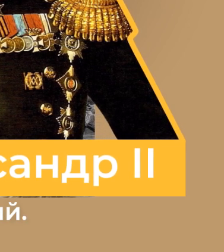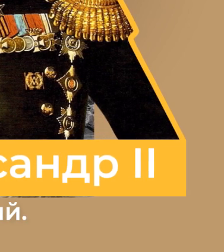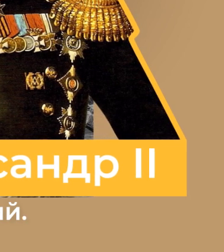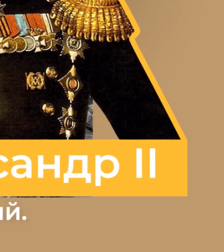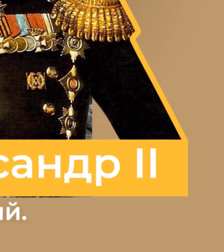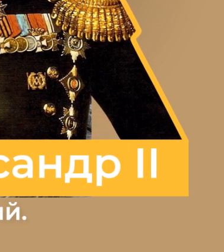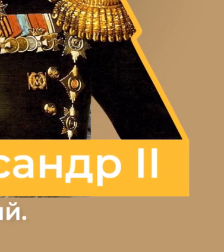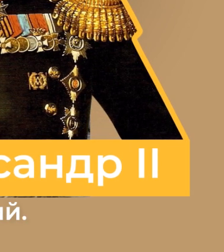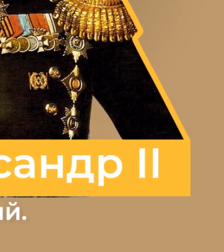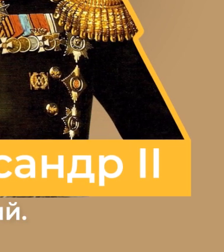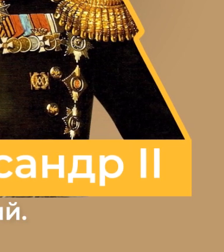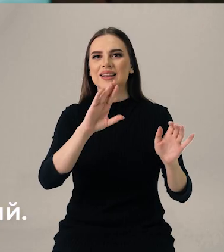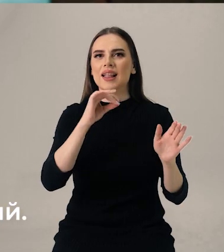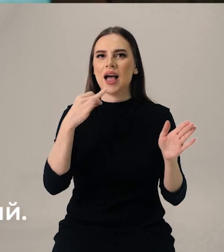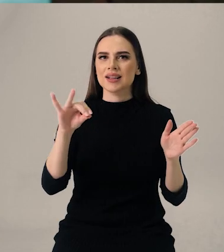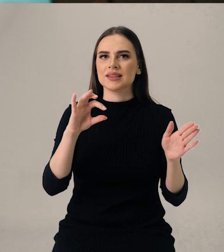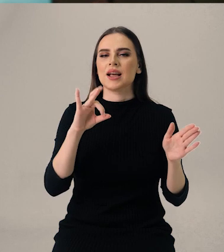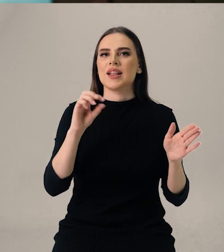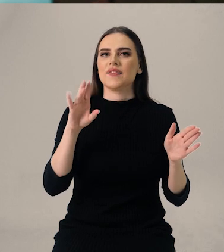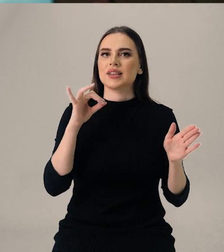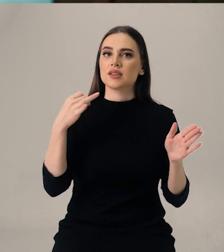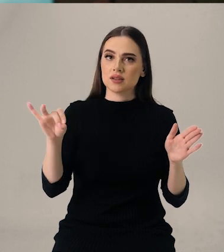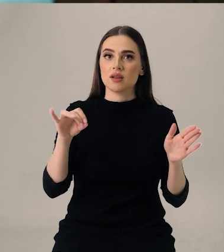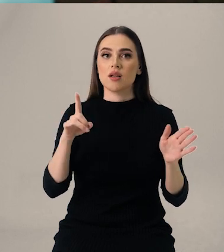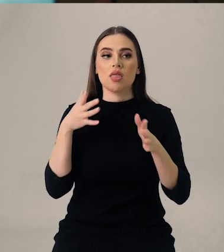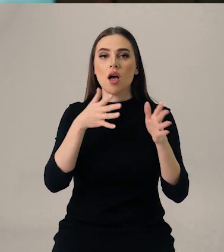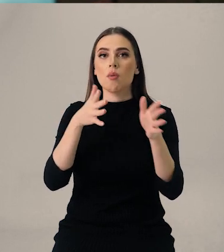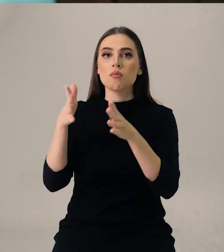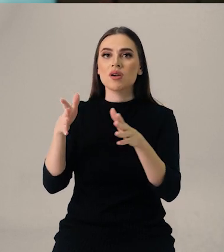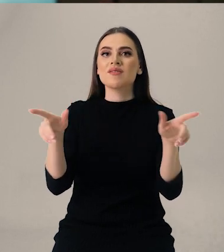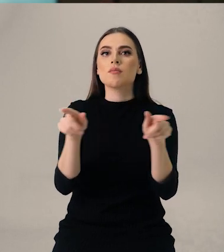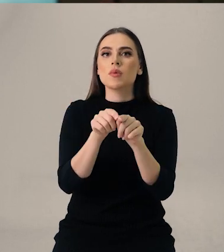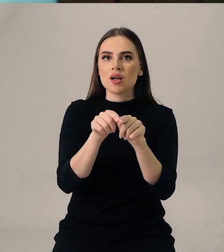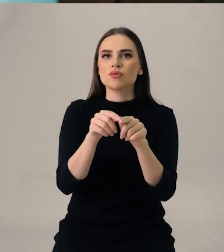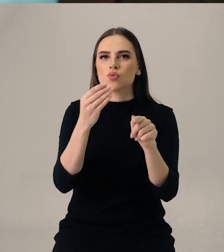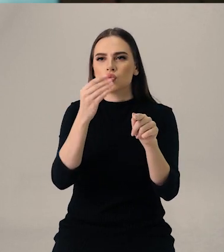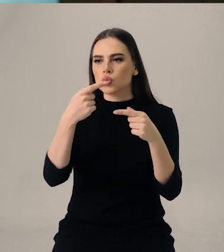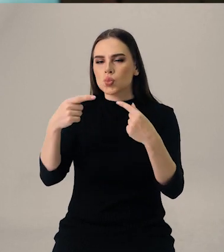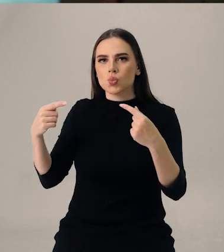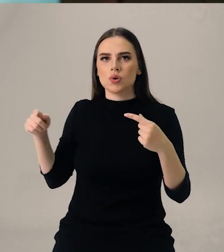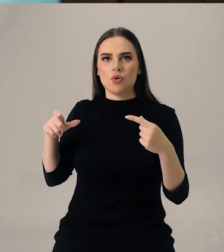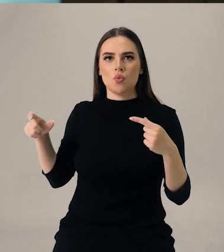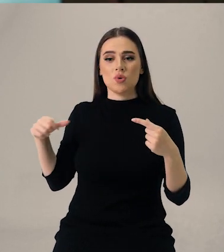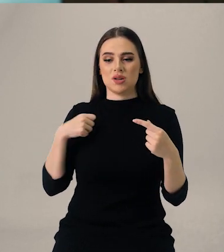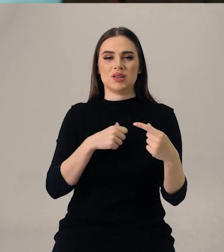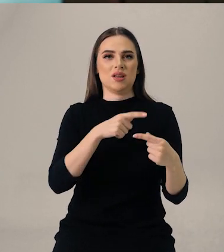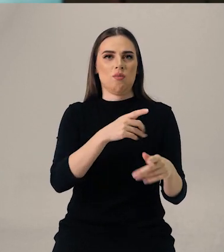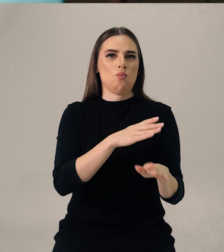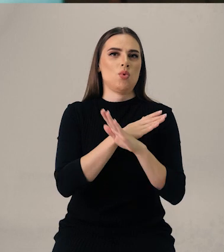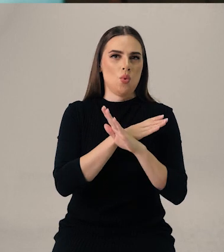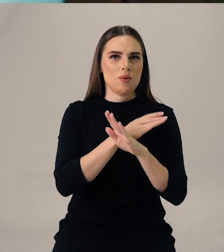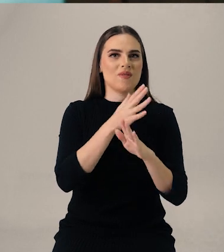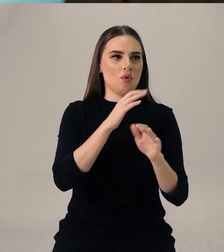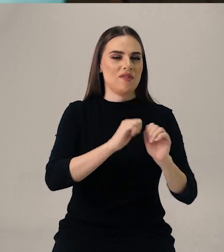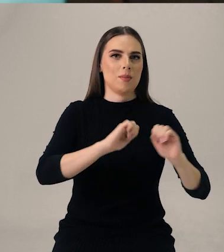организации «Народная воля» Игнатий Гриневицкий. Нападение он готовил вместе с еще 7 народовольцами. Сам Гриневицкий погиб от травм,